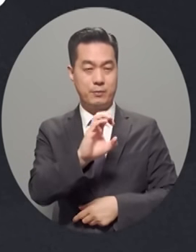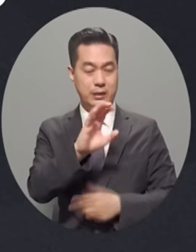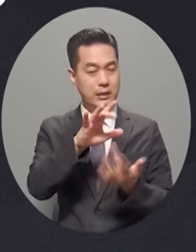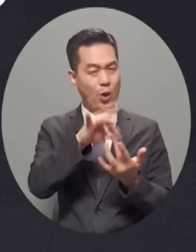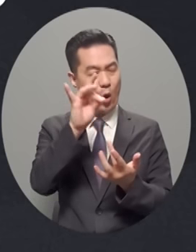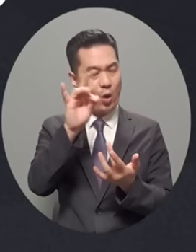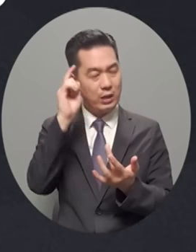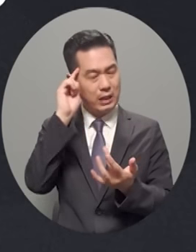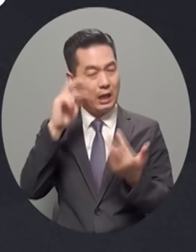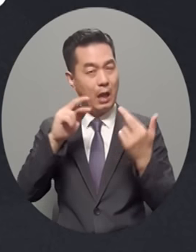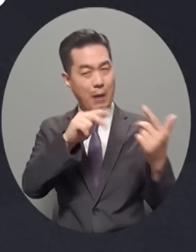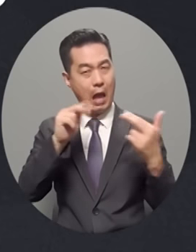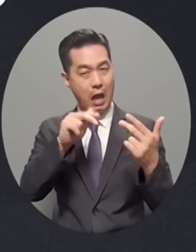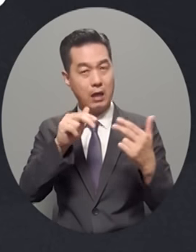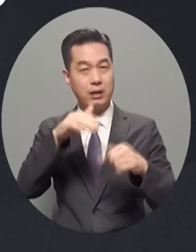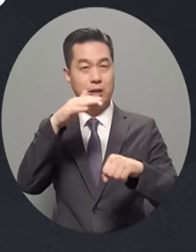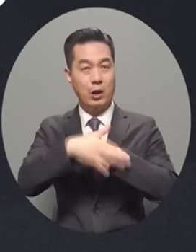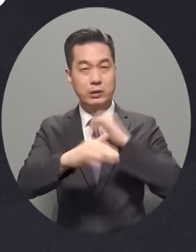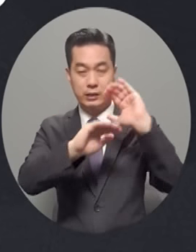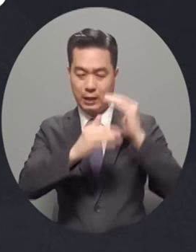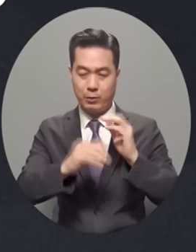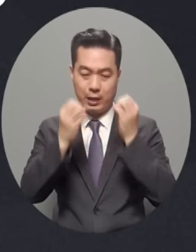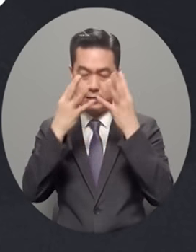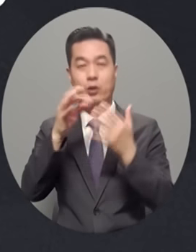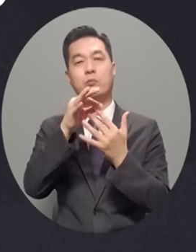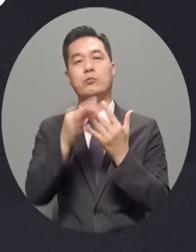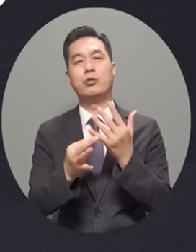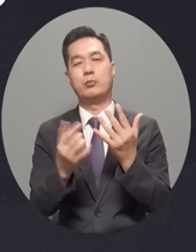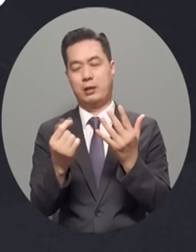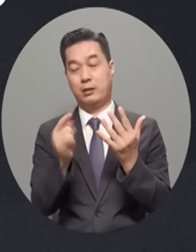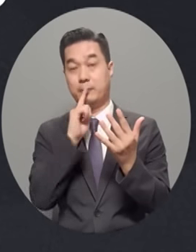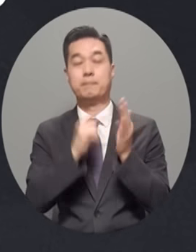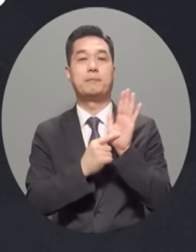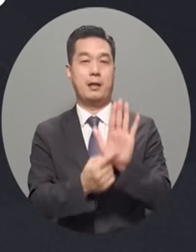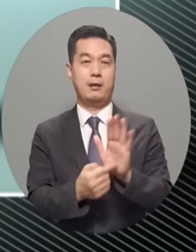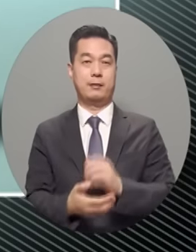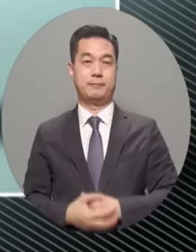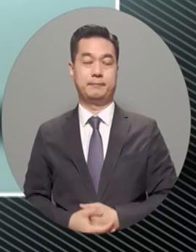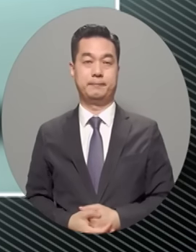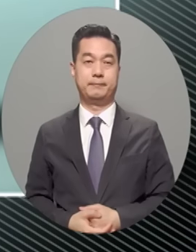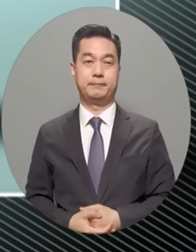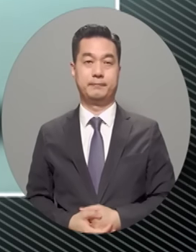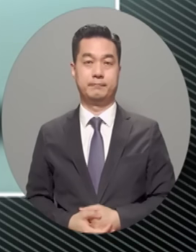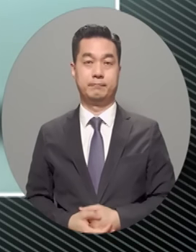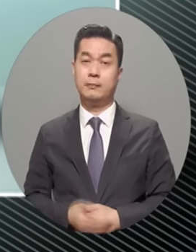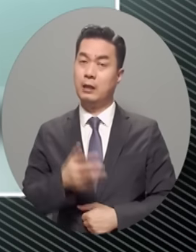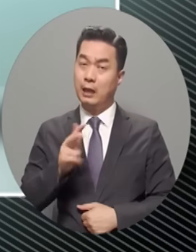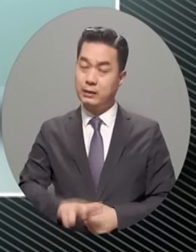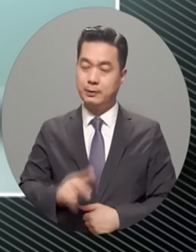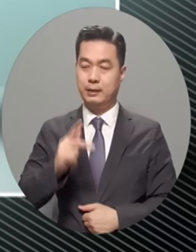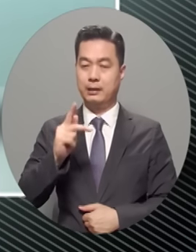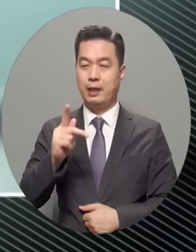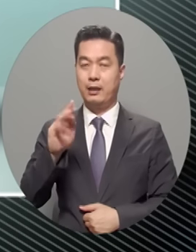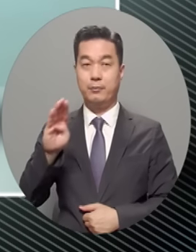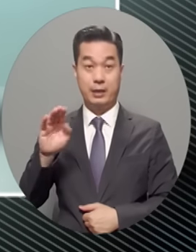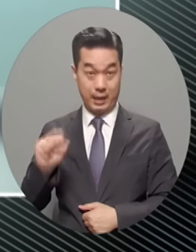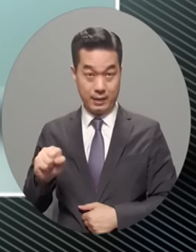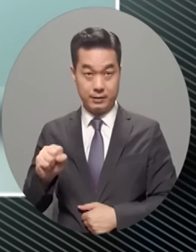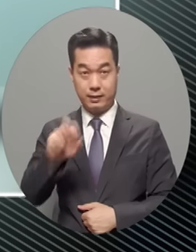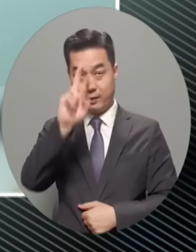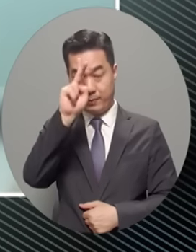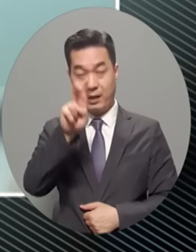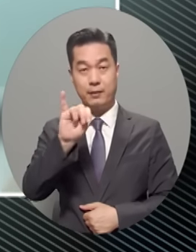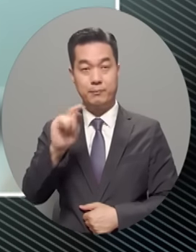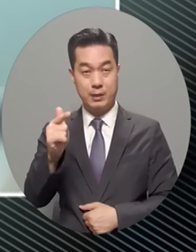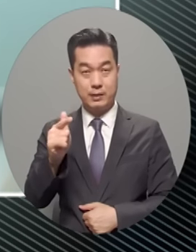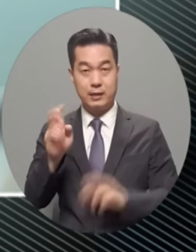커 내용면에서 새로운 프로그램이 될 것이라고 밝혔습니다 하지만 KBS 박민 사장 취임 당일